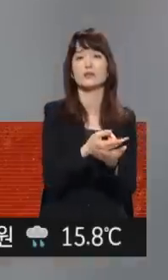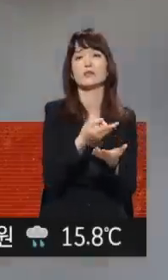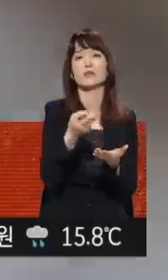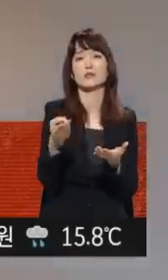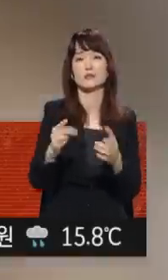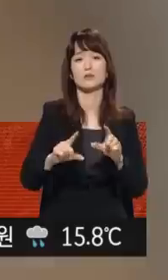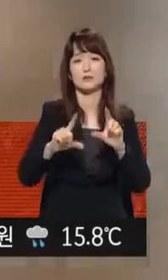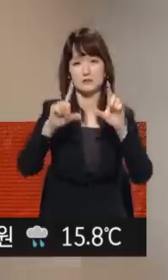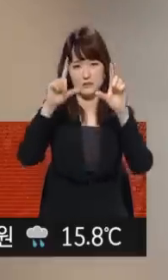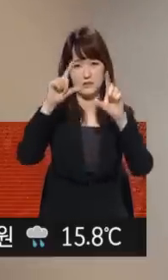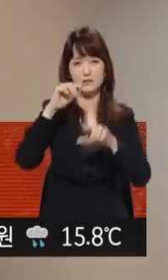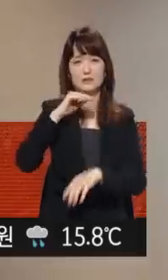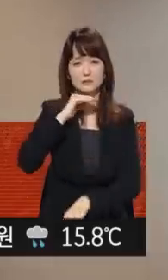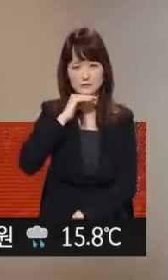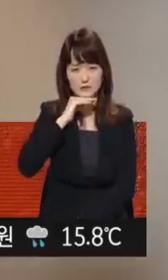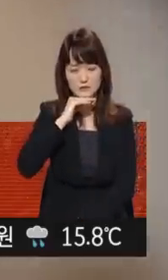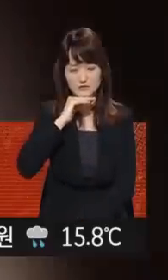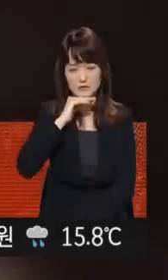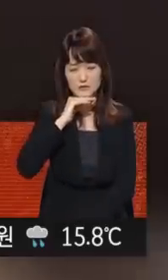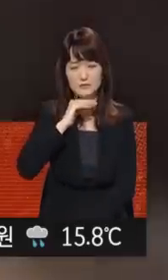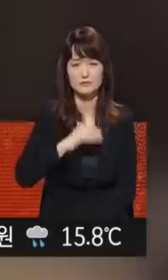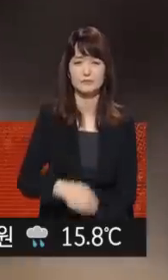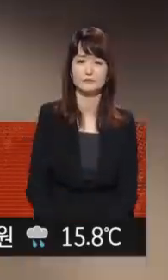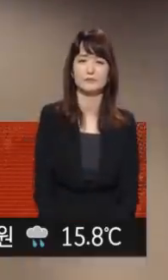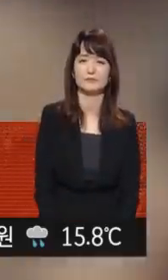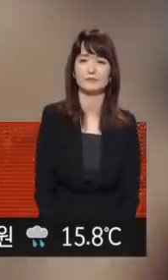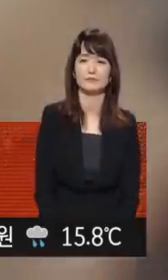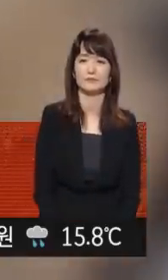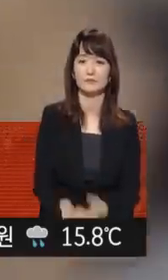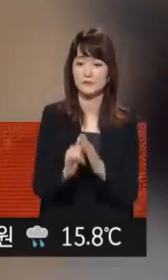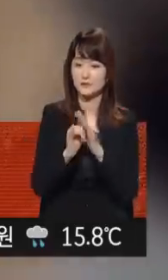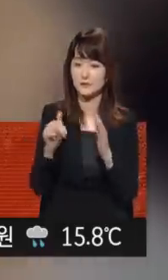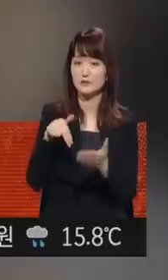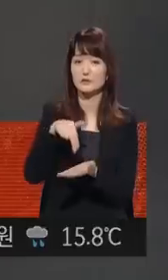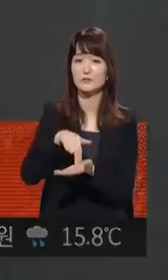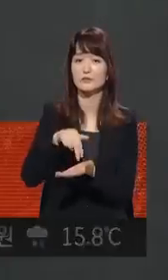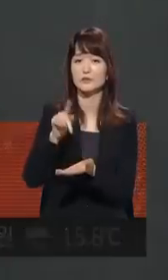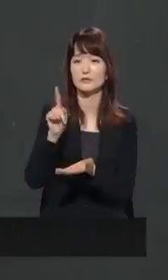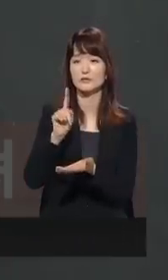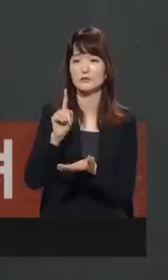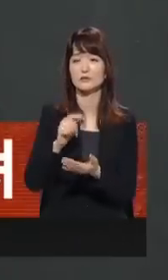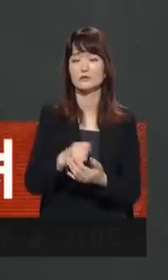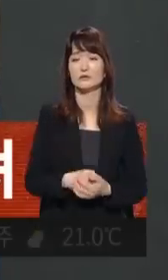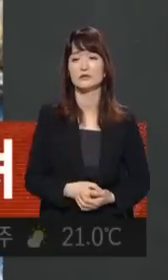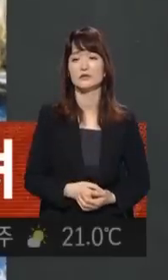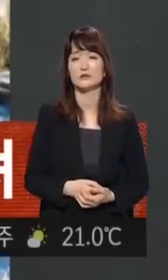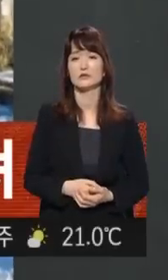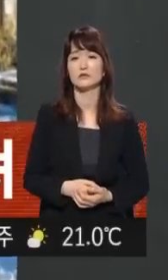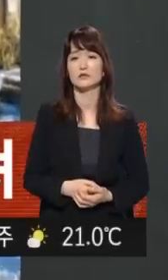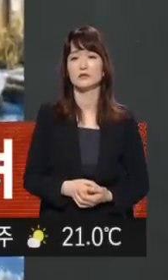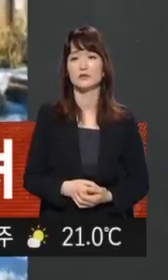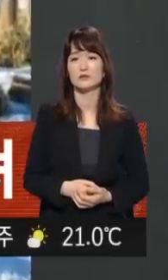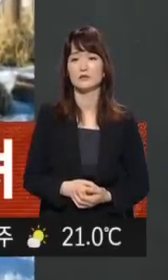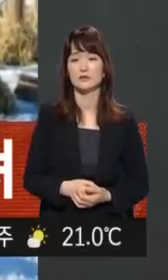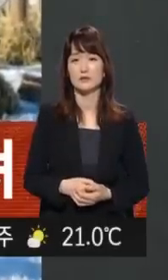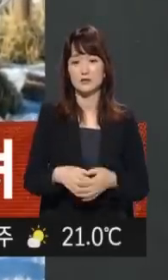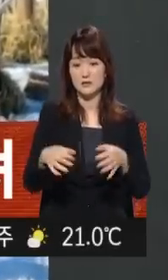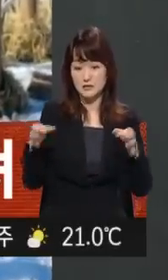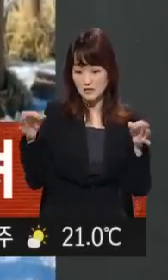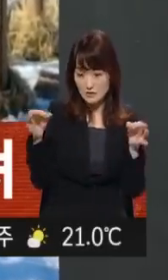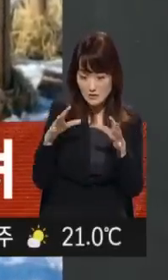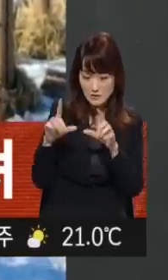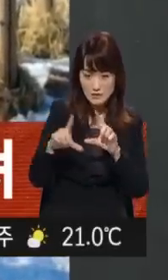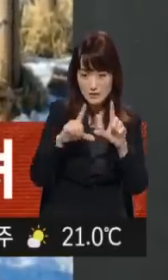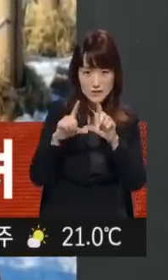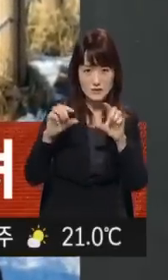그날을 기다리도록 하겠습니다 가족들 반응도 조금 전해주시죠 일단 가족들은 한순간에 일상이 깨져서 큰